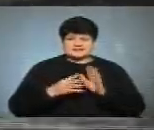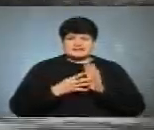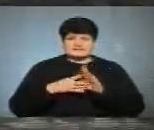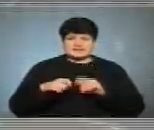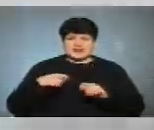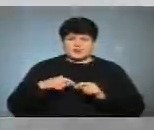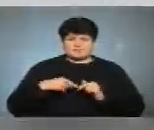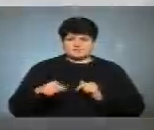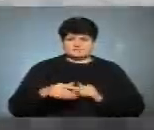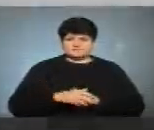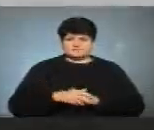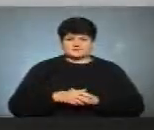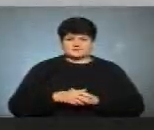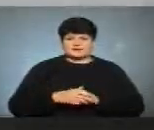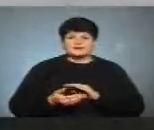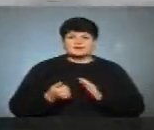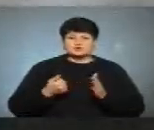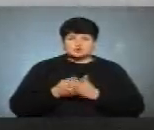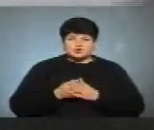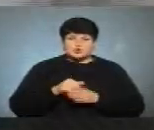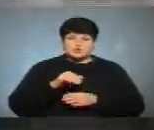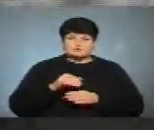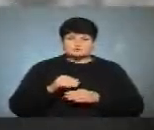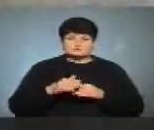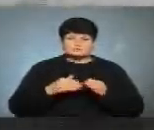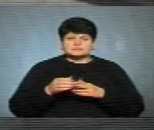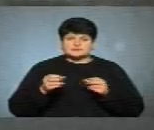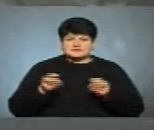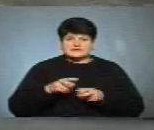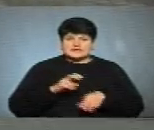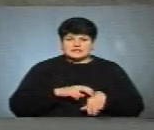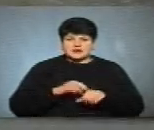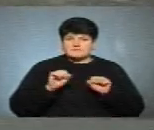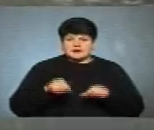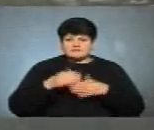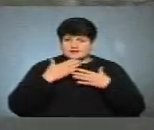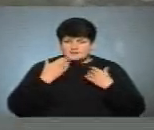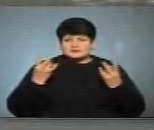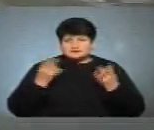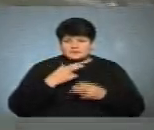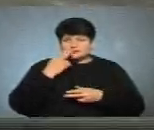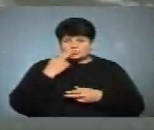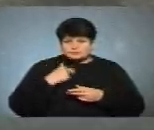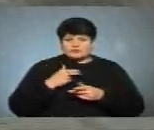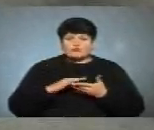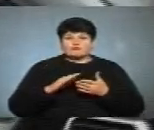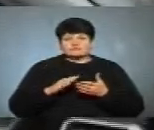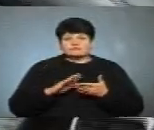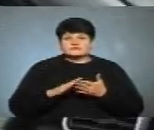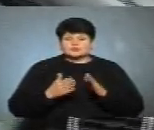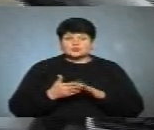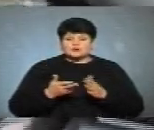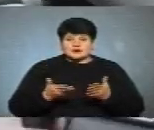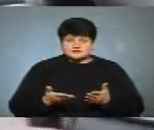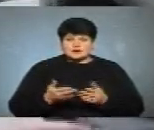кілометрів. До професії лікаря прав немає, але доводиться адаптуватися по мірі ситуації.